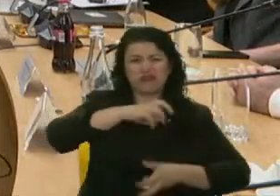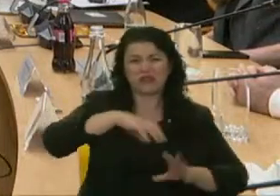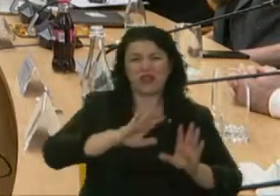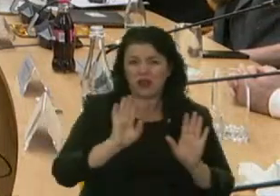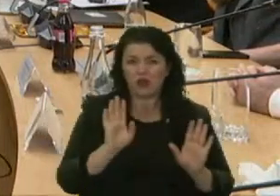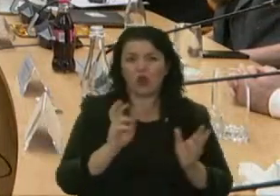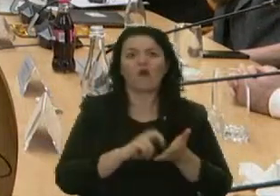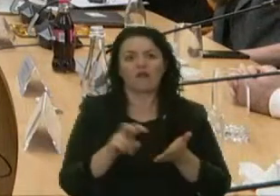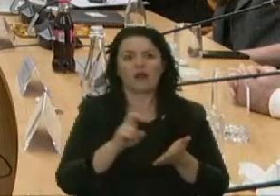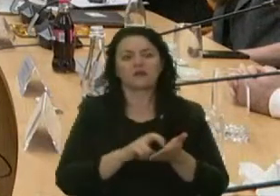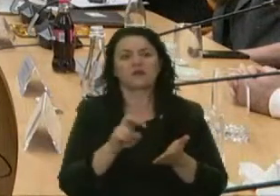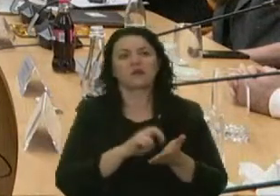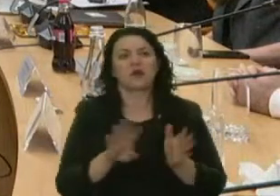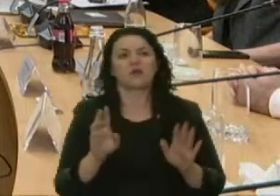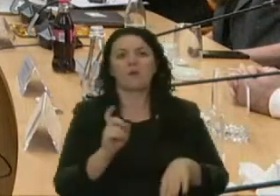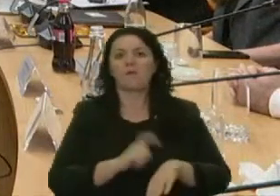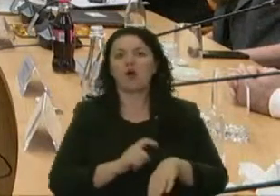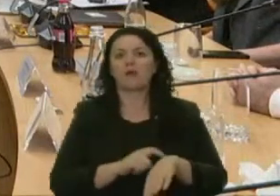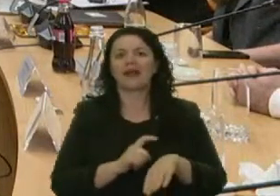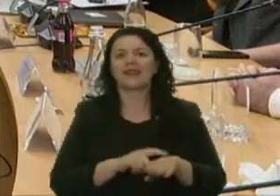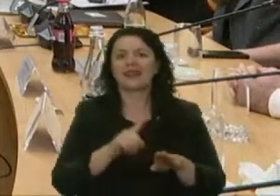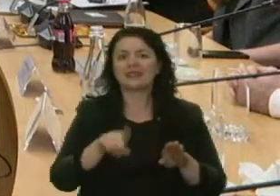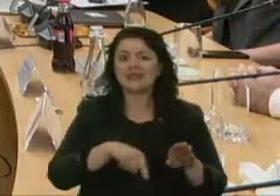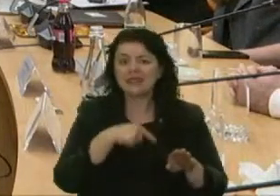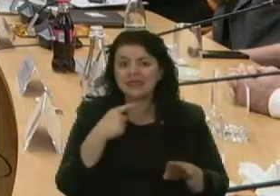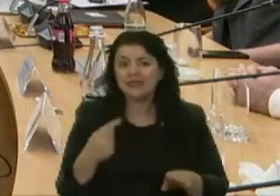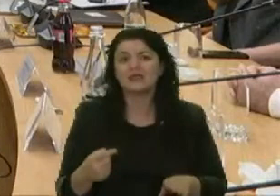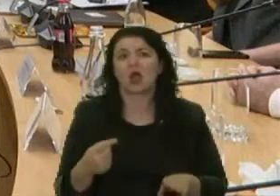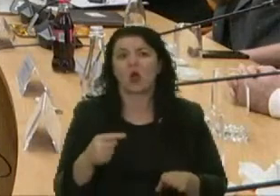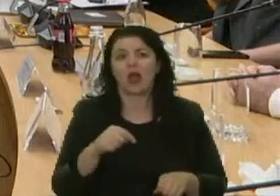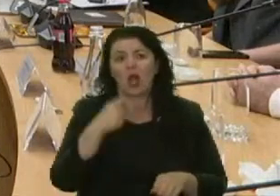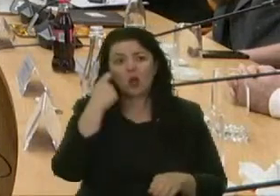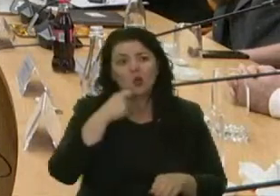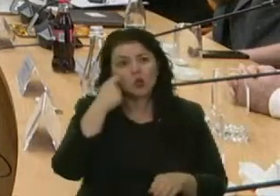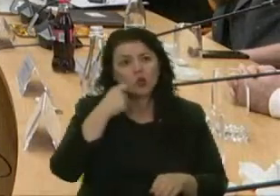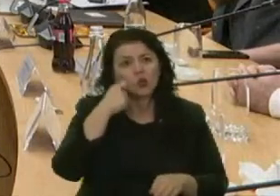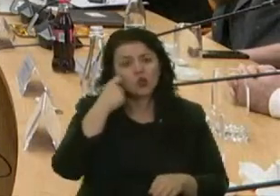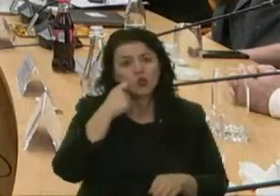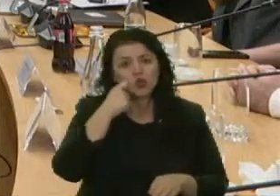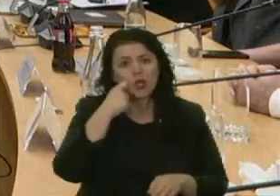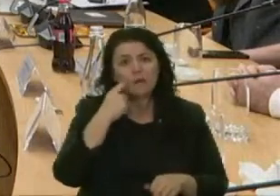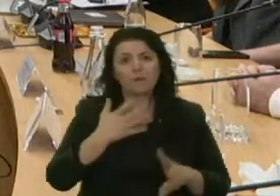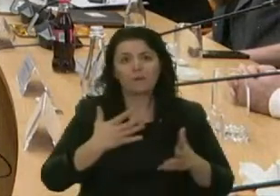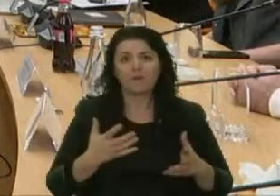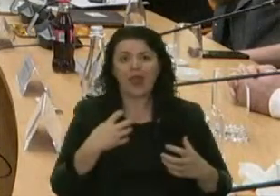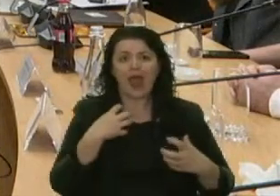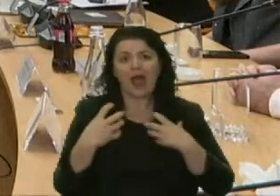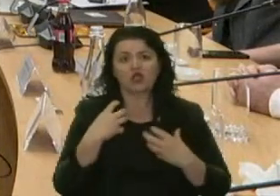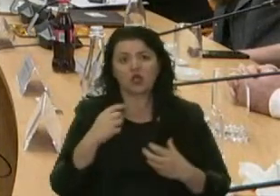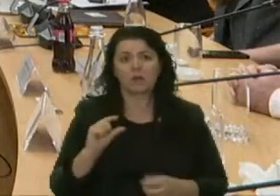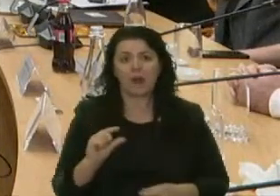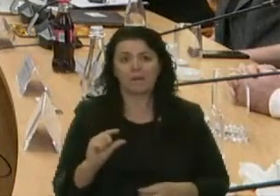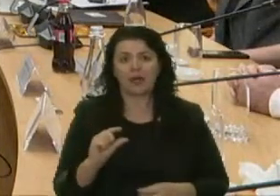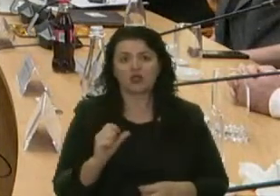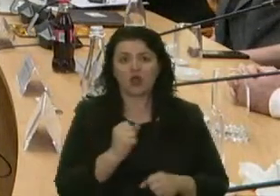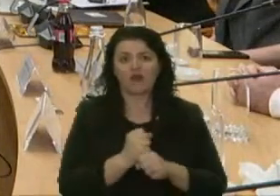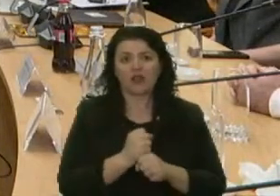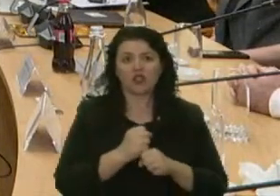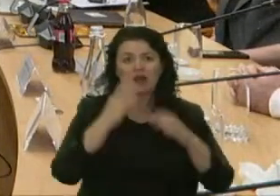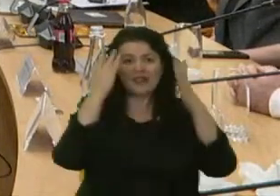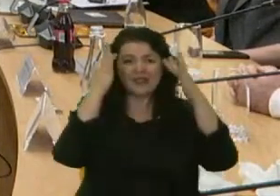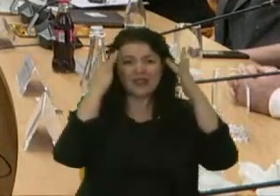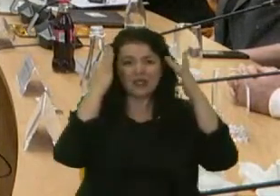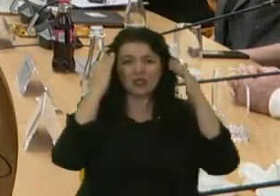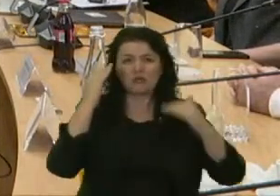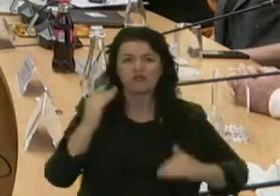lucrurile este un moment destul de târziu pentru zona culturală de la Cluj Apropo de actorii mai mici despre care făceați grijă înainte ei